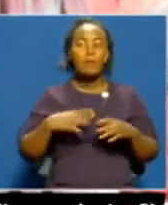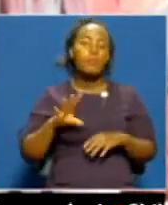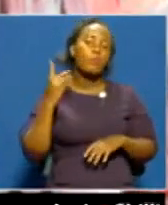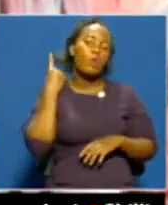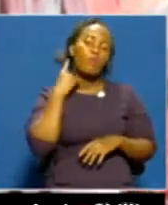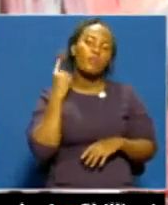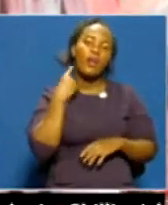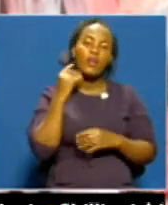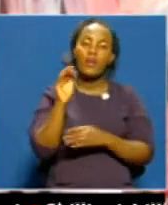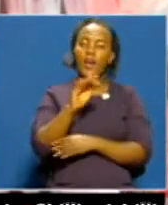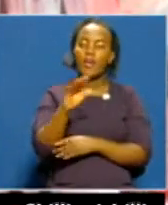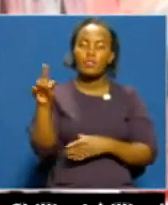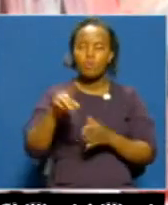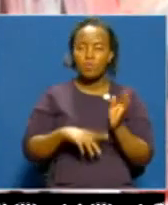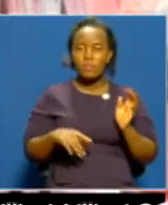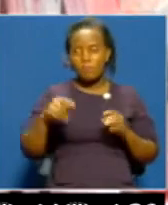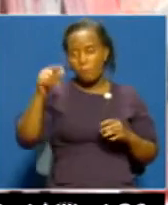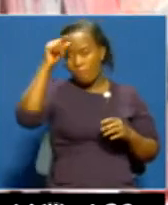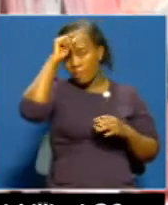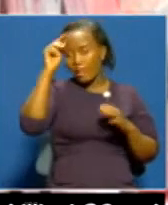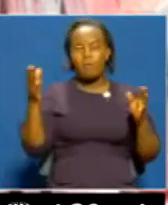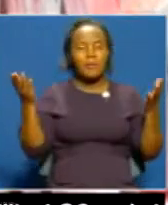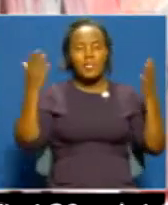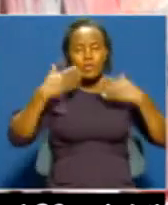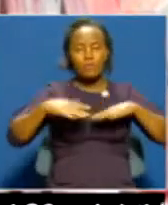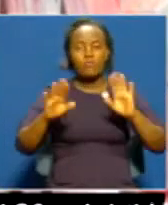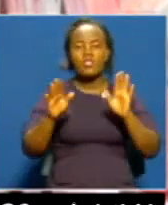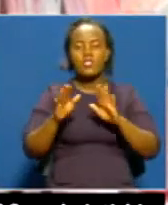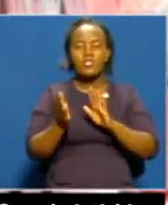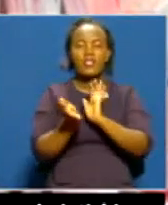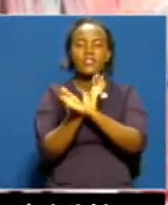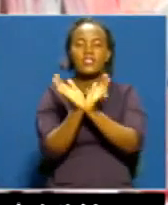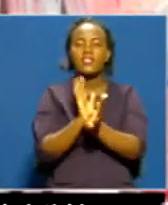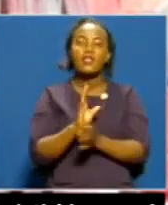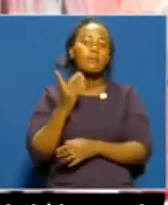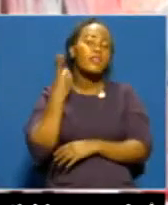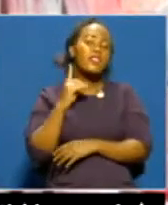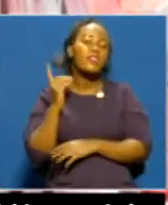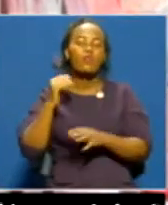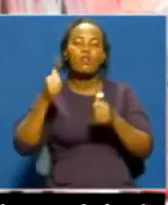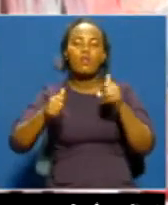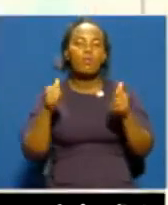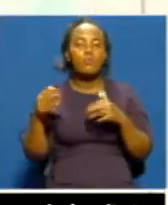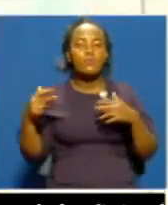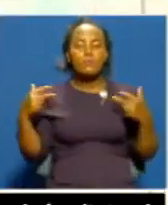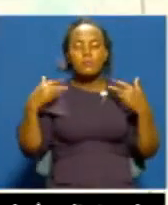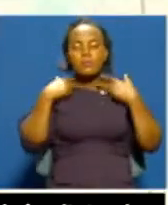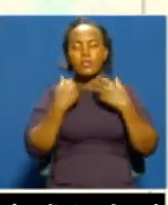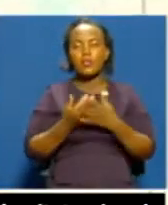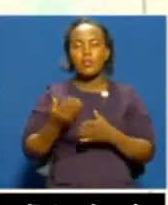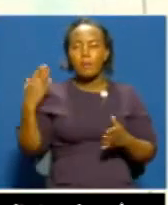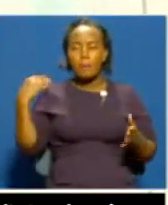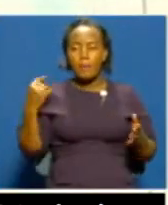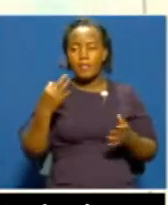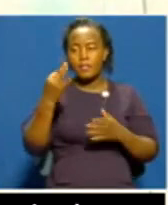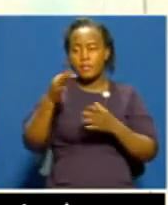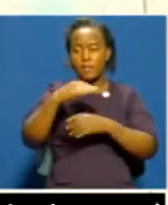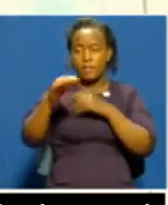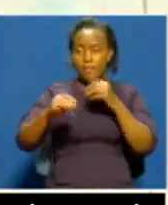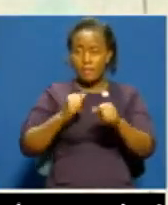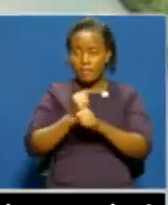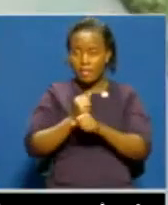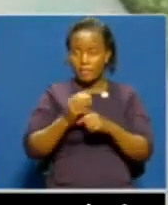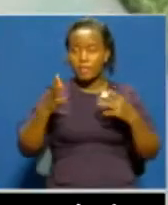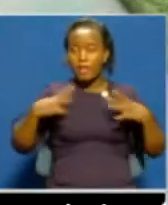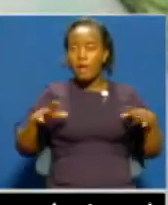kuwasaidia kukamilisha uwanja wa soka wa Dandora ambao ujenzi ulisitishwa miaka 3 iliyopita. Wakazi hao wanadai kuwa